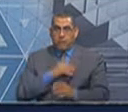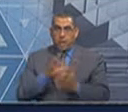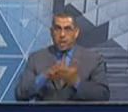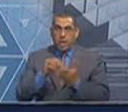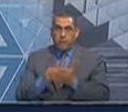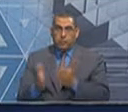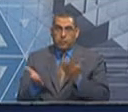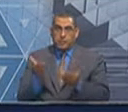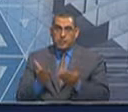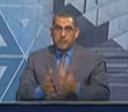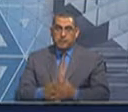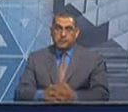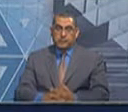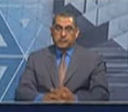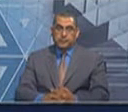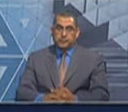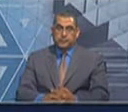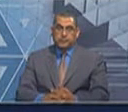بالموازنة.